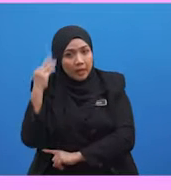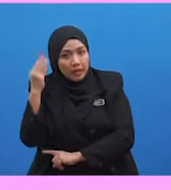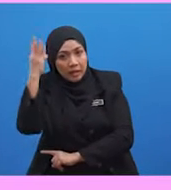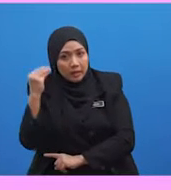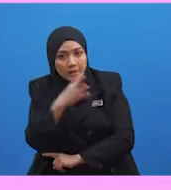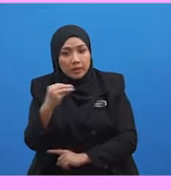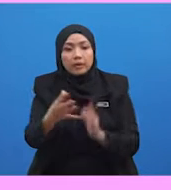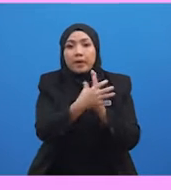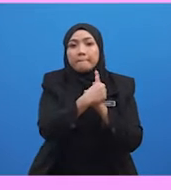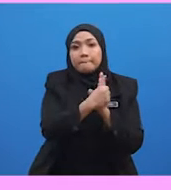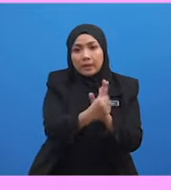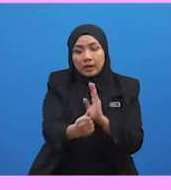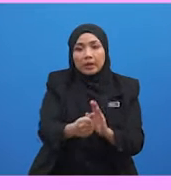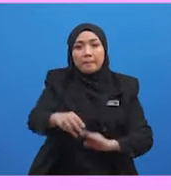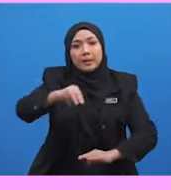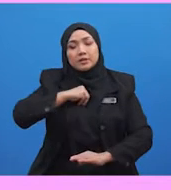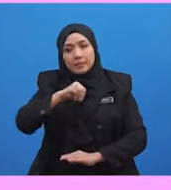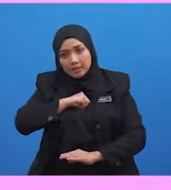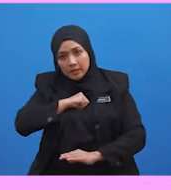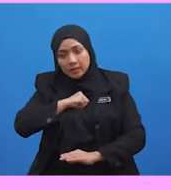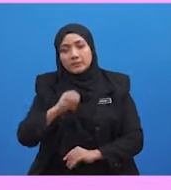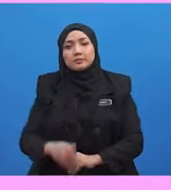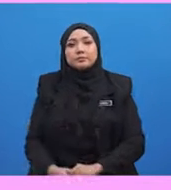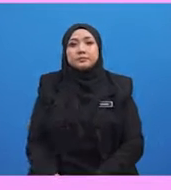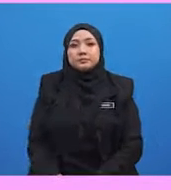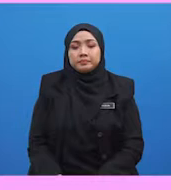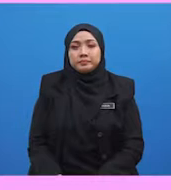dan kemahiran masing-masing.